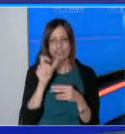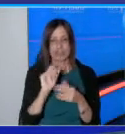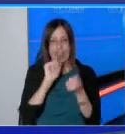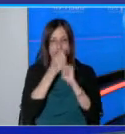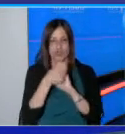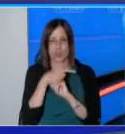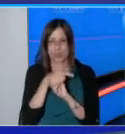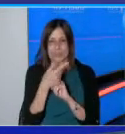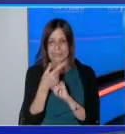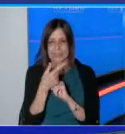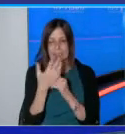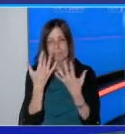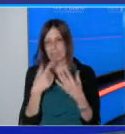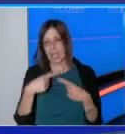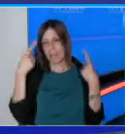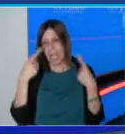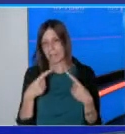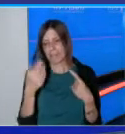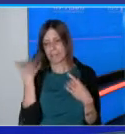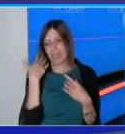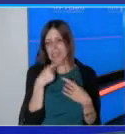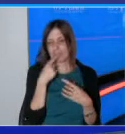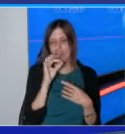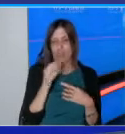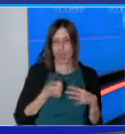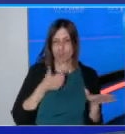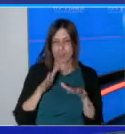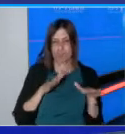הזה, בתוך כמה ימים מאז האמירה של ראש הממשלה